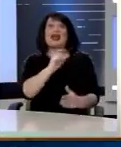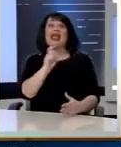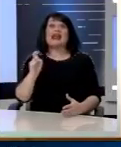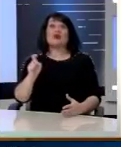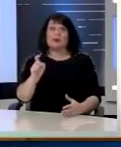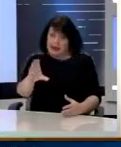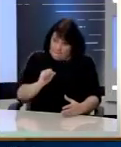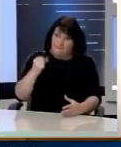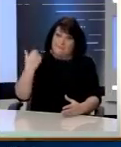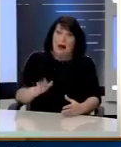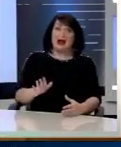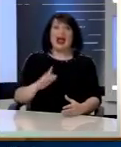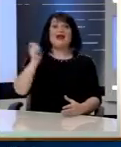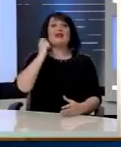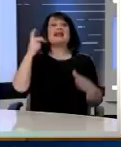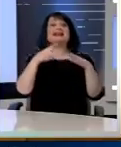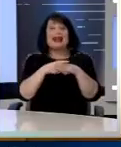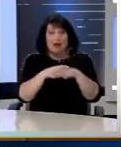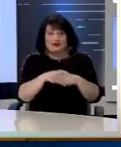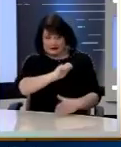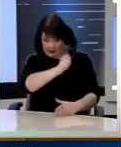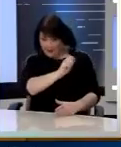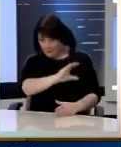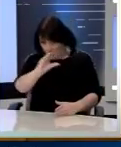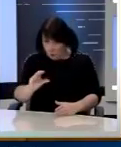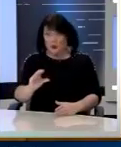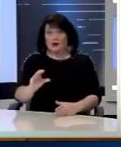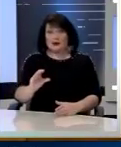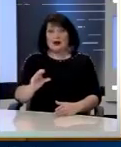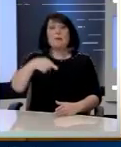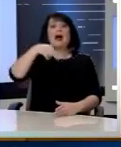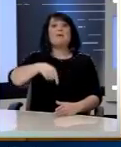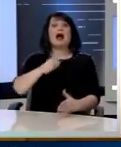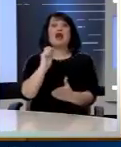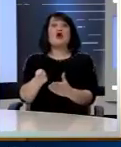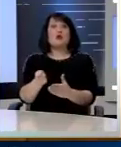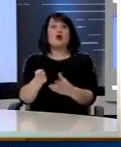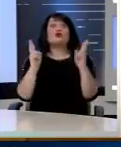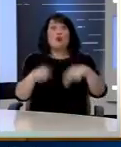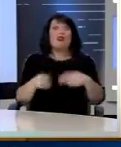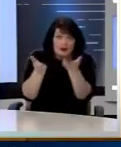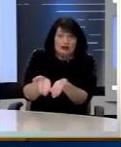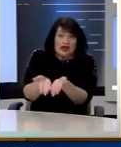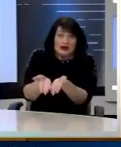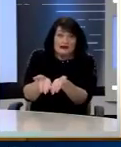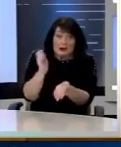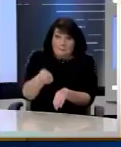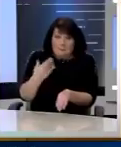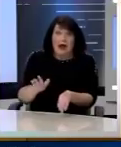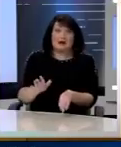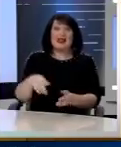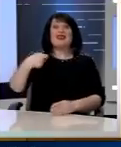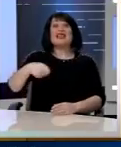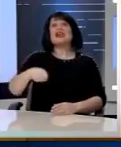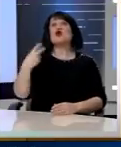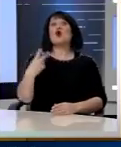εκατομμύρια που έδωσε η Εθνική Τράπεζα και ο ελληνικός λαός για να πληρωθεί ο Παπαδόπουλος που δεν ξέρετε. Ο δικηγόρος